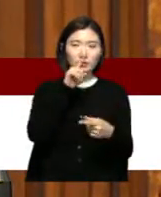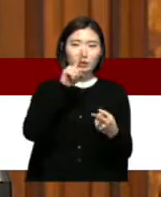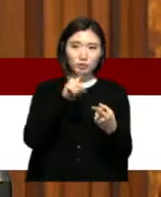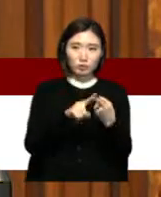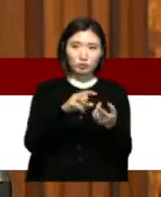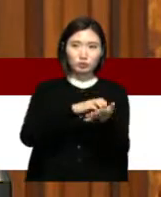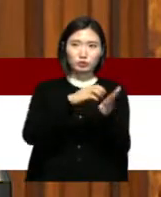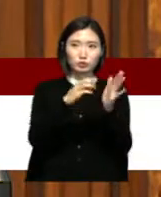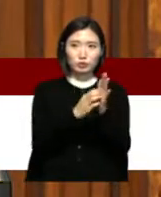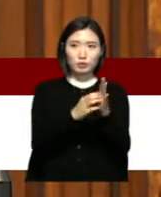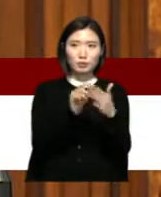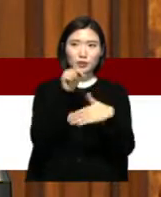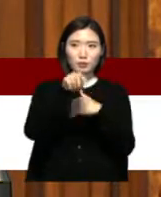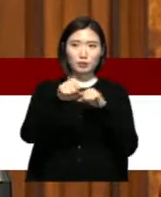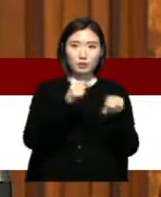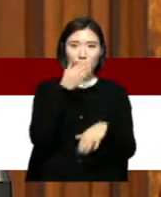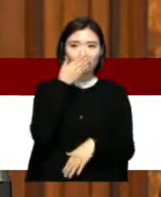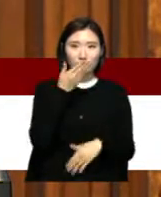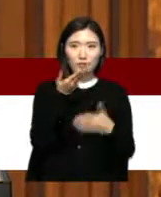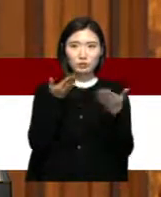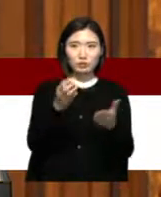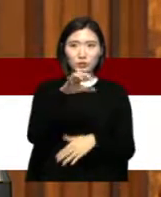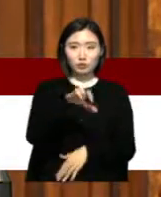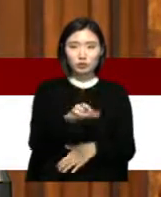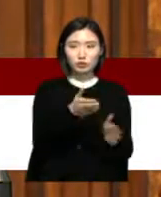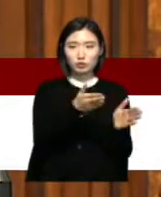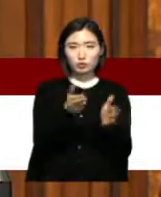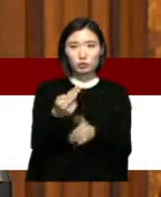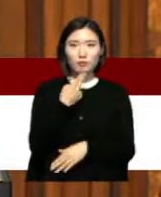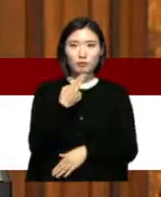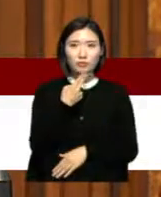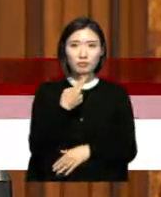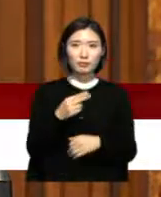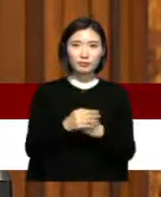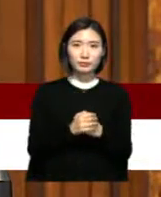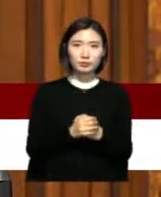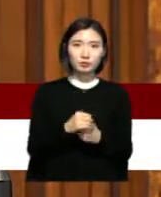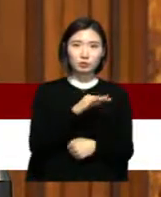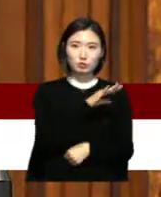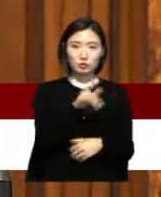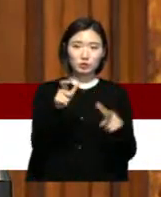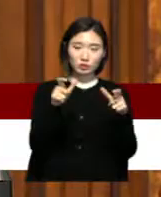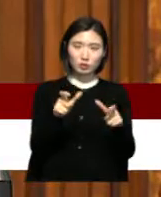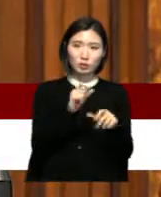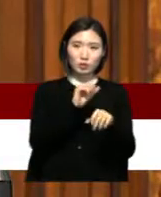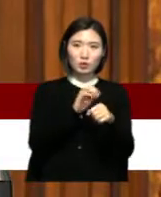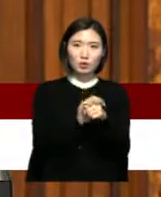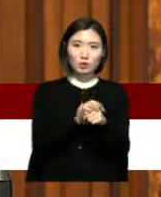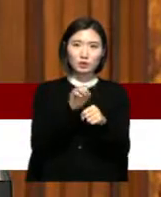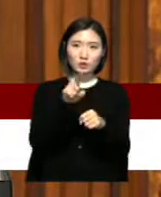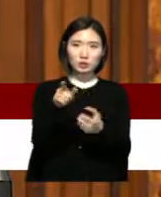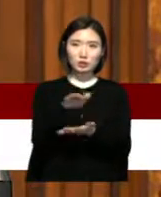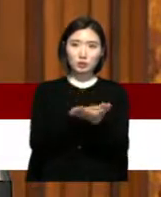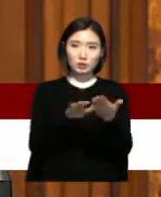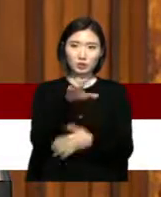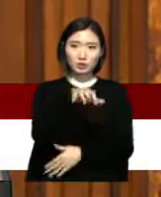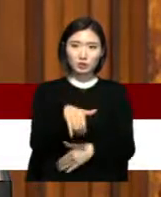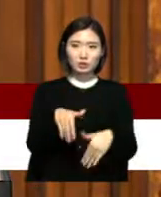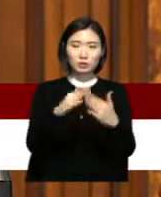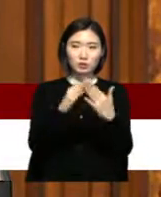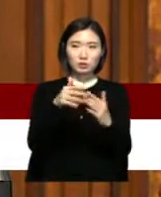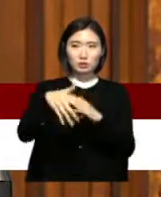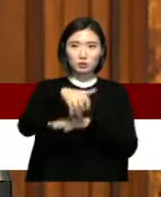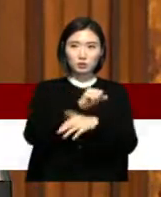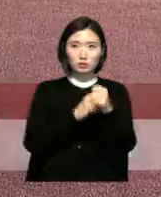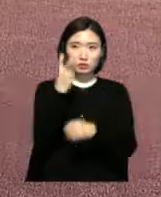야외 활동을 즐길 수 있는 휴식 공간은 마련되어 있지 않습니다. 우리 구도 반려견 놀이터 설치를 적극적으로 검토해